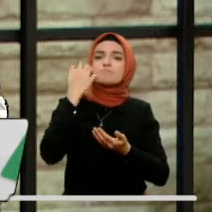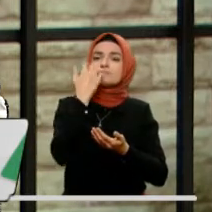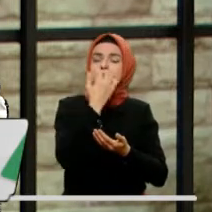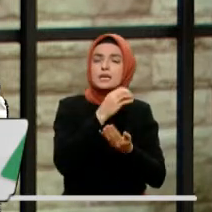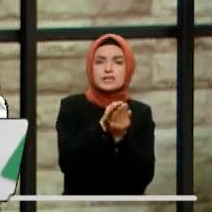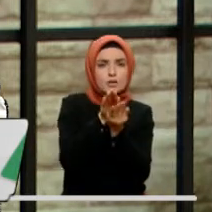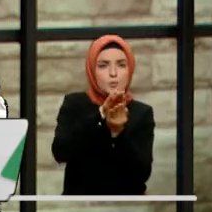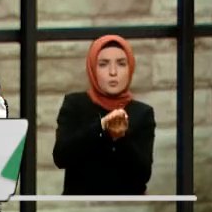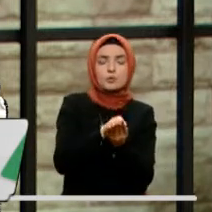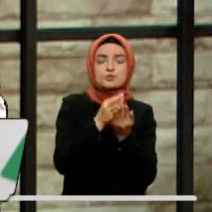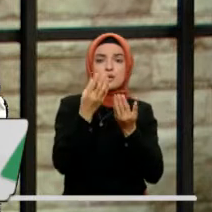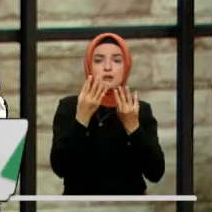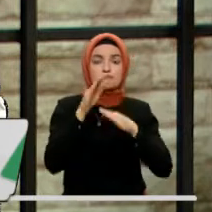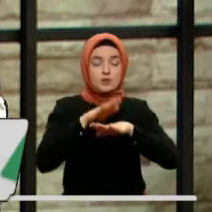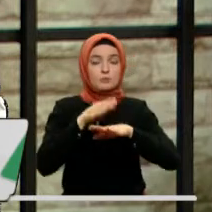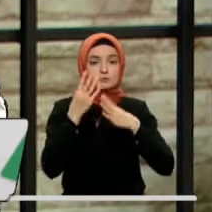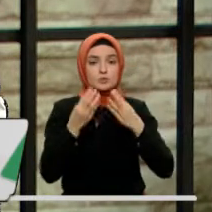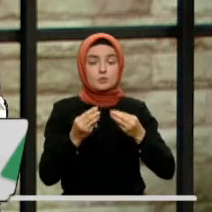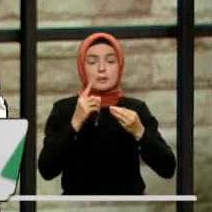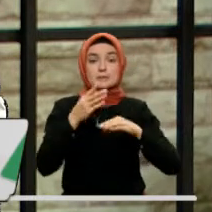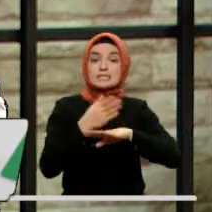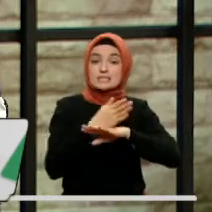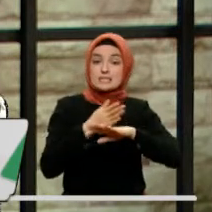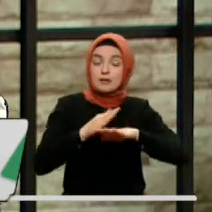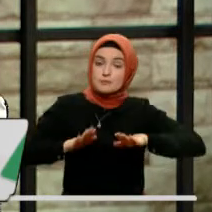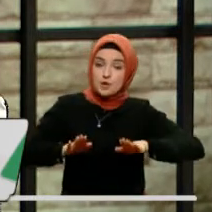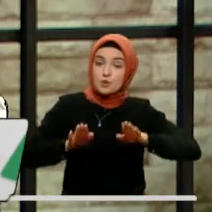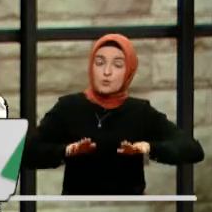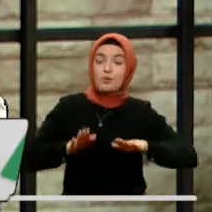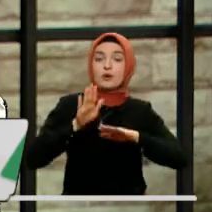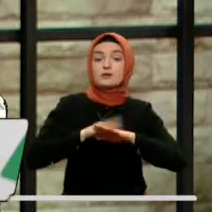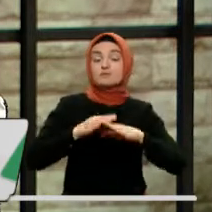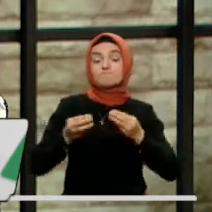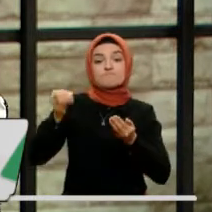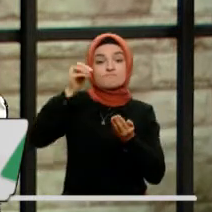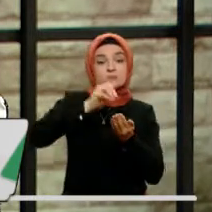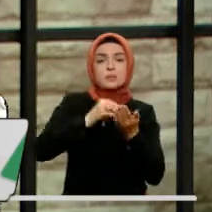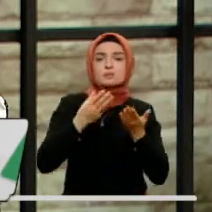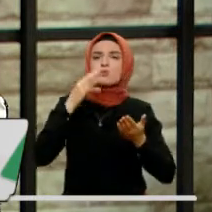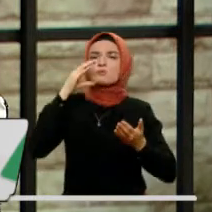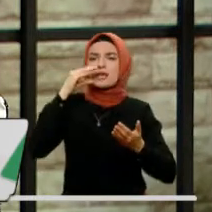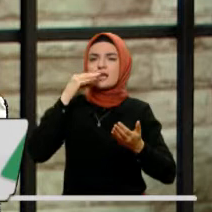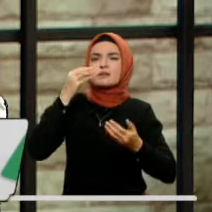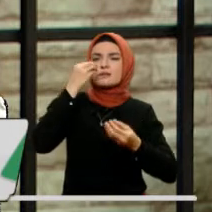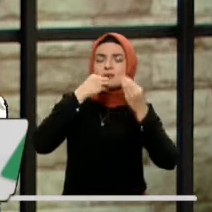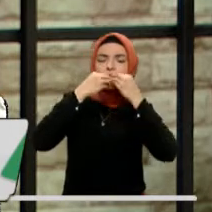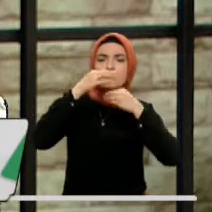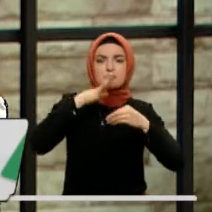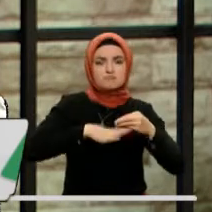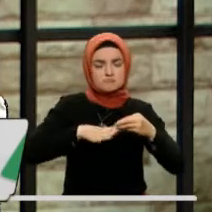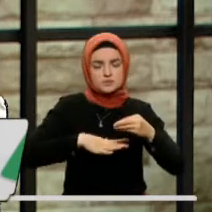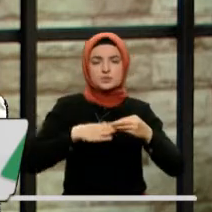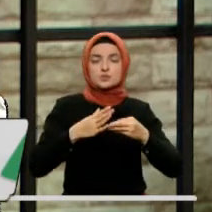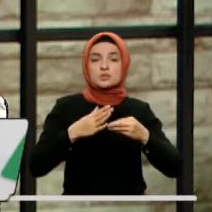poğaçası yapmış olur. Ya da güzel bir sebzeli börek yapıp koyabilir. Ya da çocuk kek yemek istiyor. Tamam, işte havuçlu tarçınlı